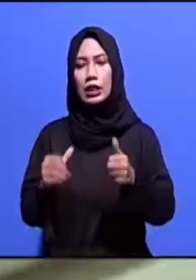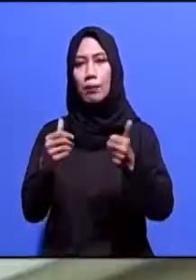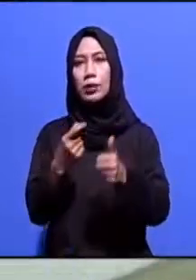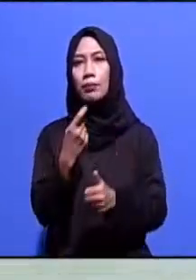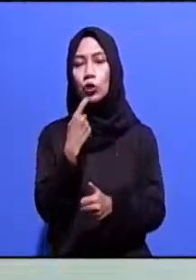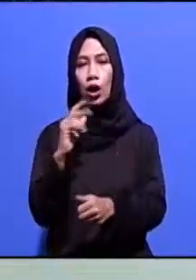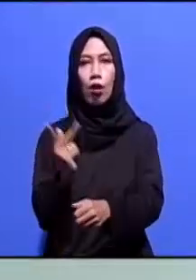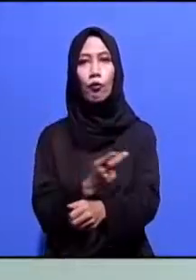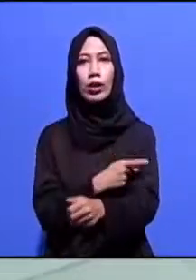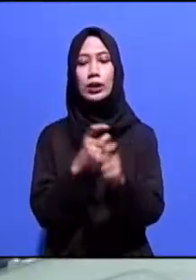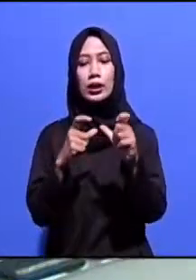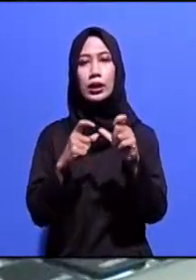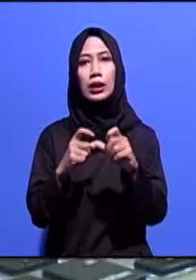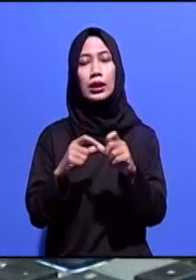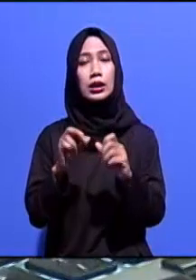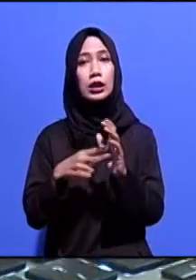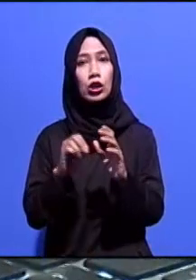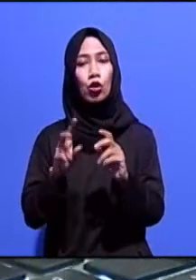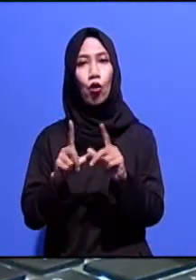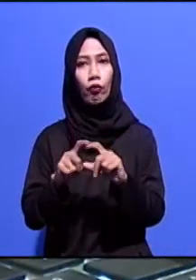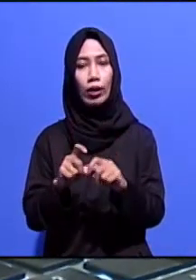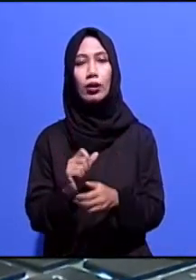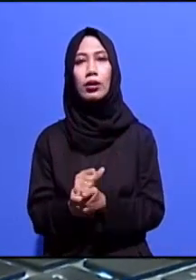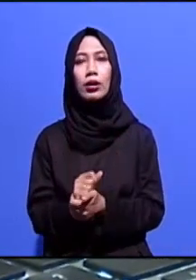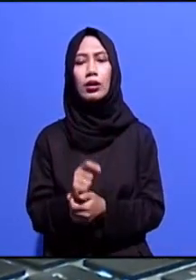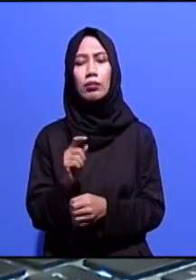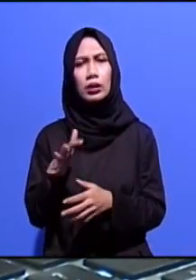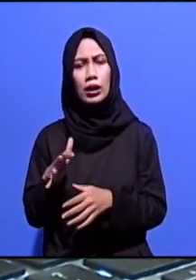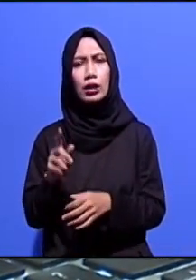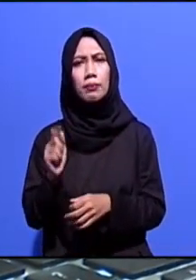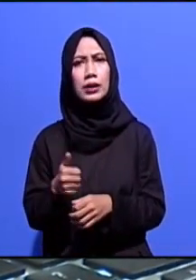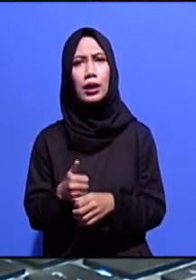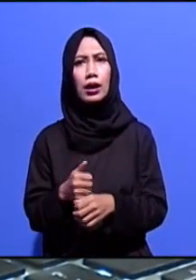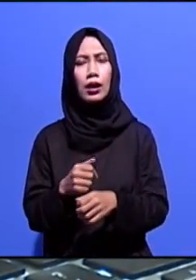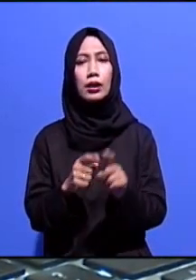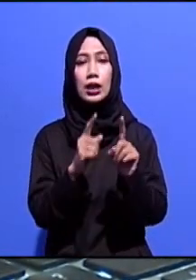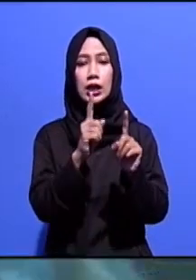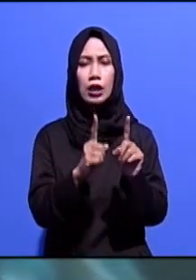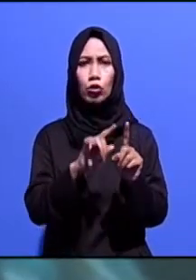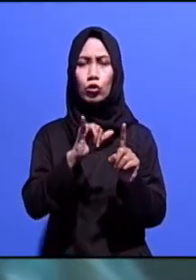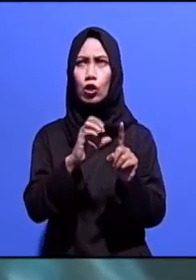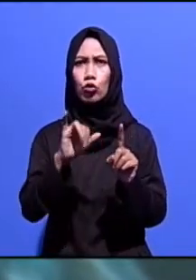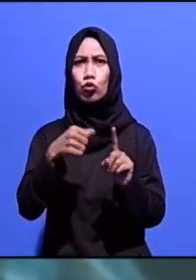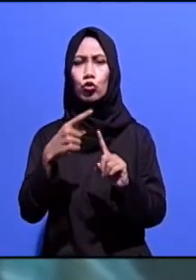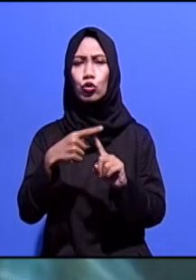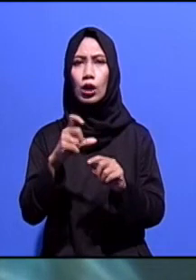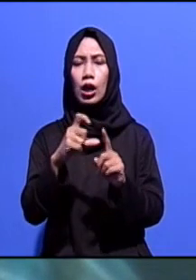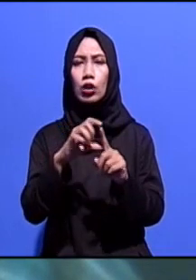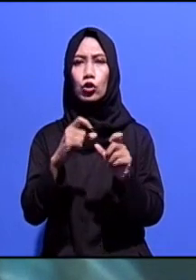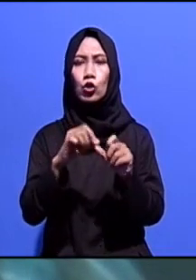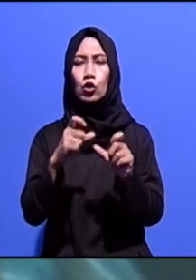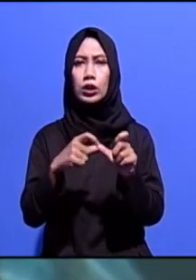Dengan fasilitas yang dimiliki, Bio Farma bisa memproduksi vaksin sebanyak 100 juta dosis dan ditargetkan bisa mencapai